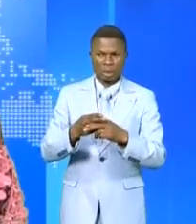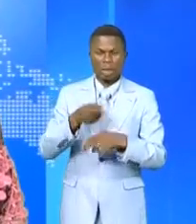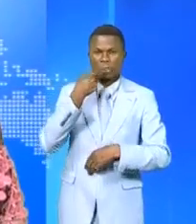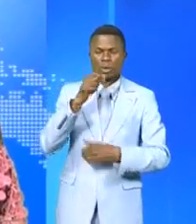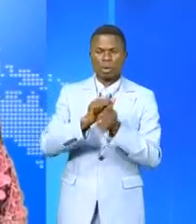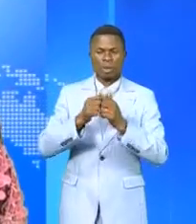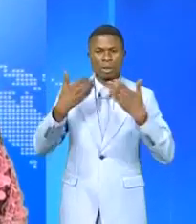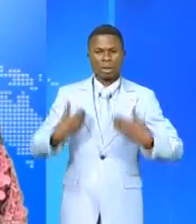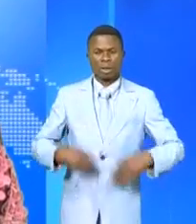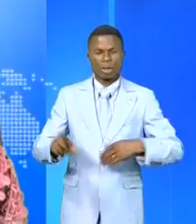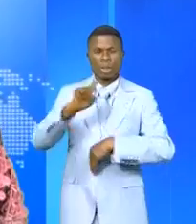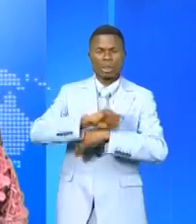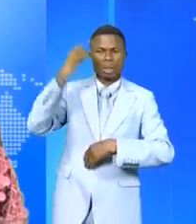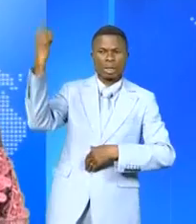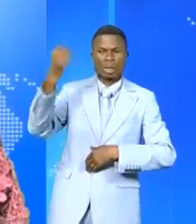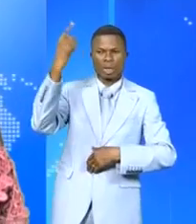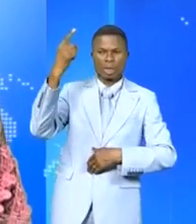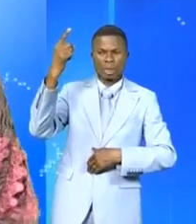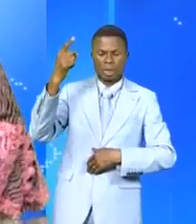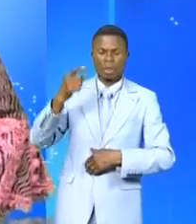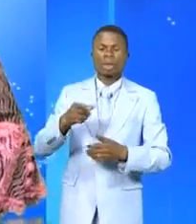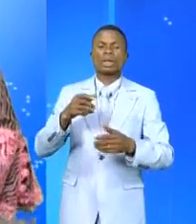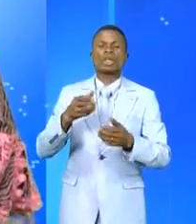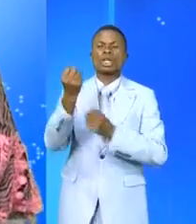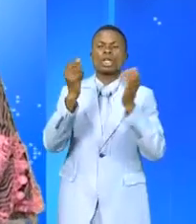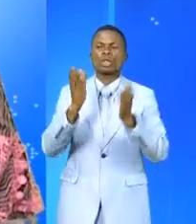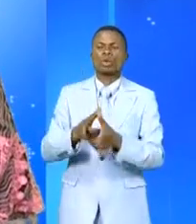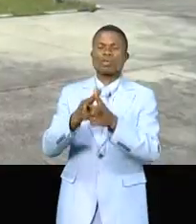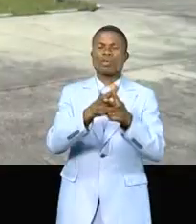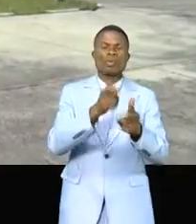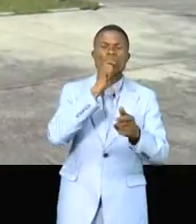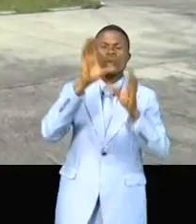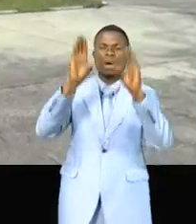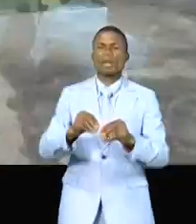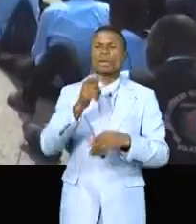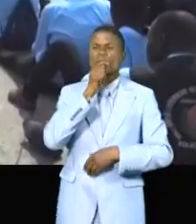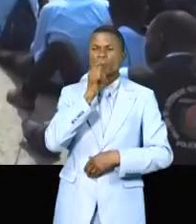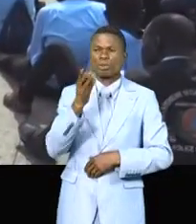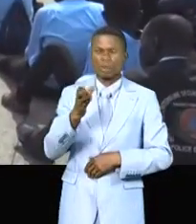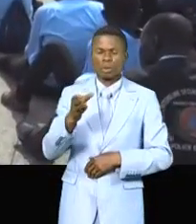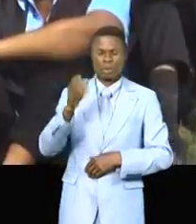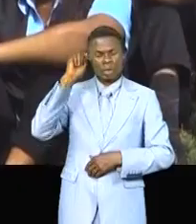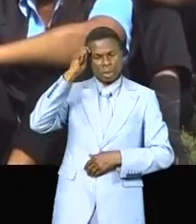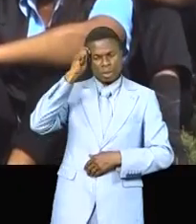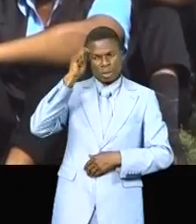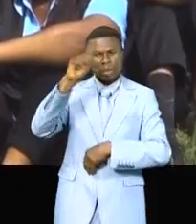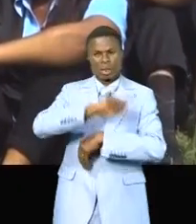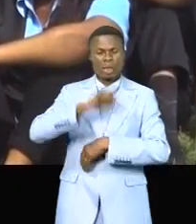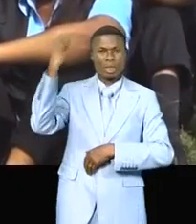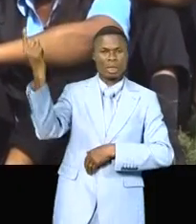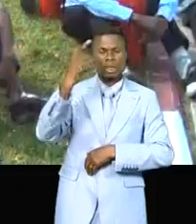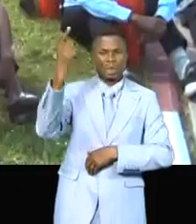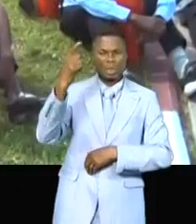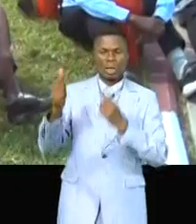la célébration de la Journée mondiale des sapeurs-pompiers. Renette Koulonga. De la commémoration de la journée